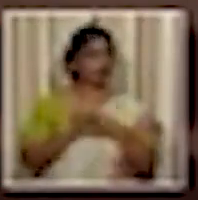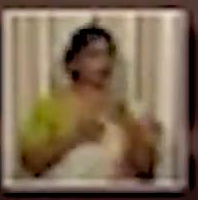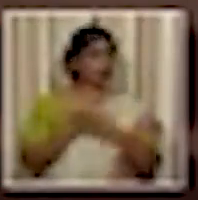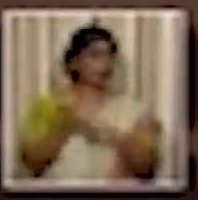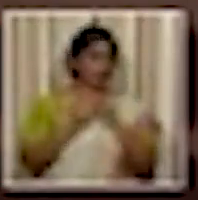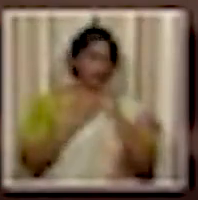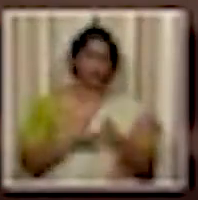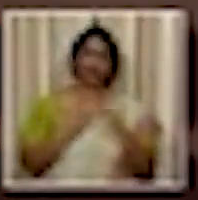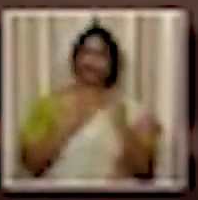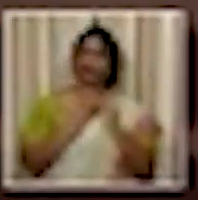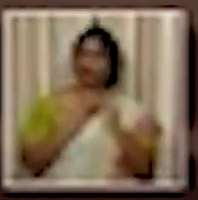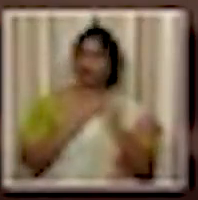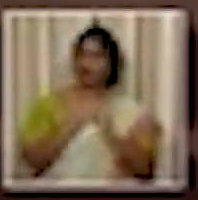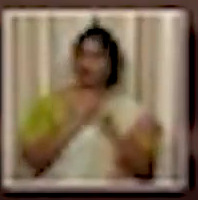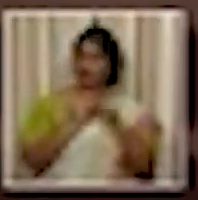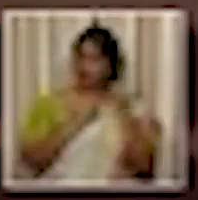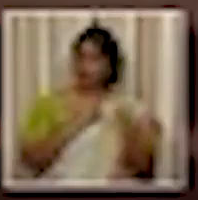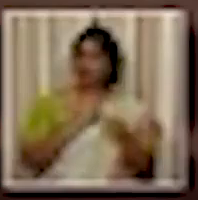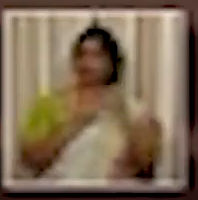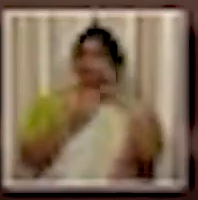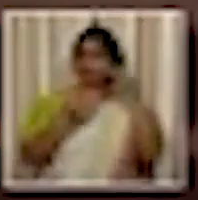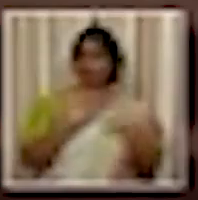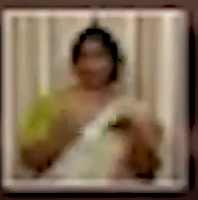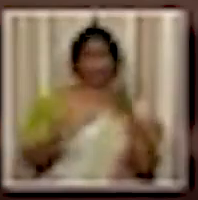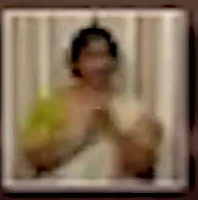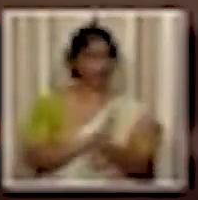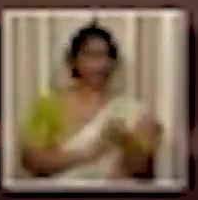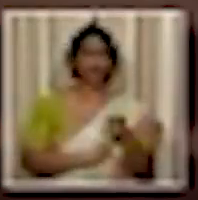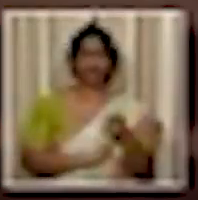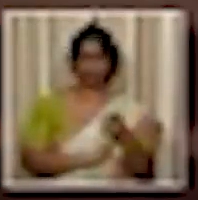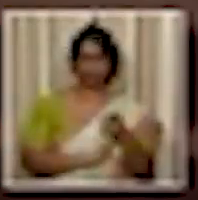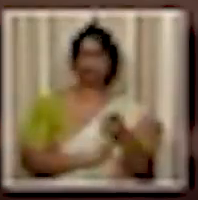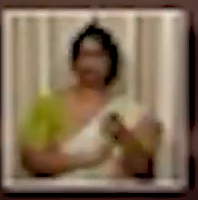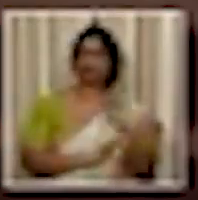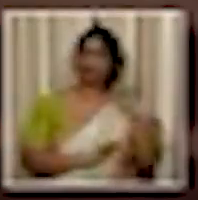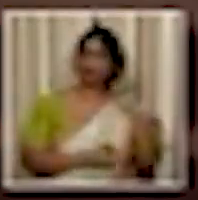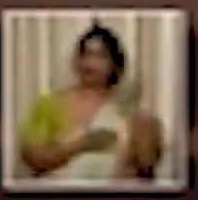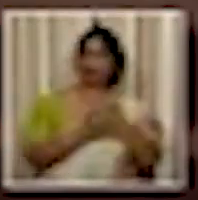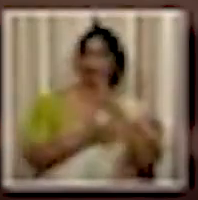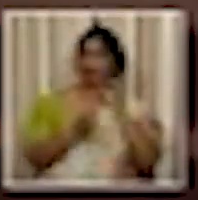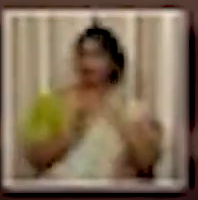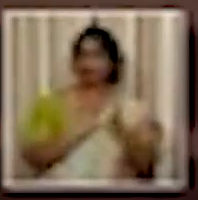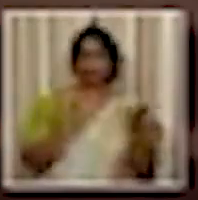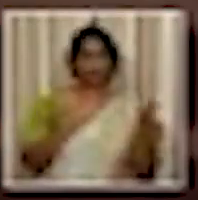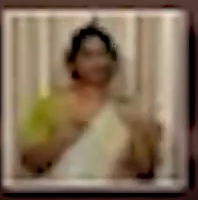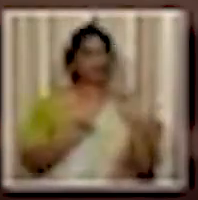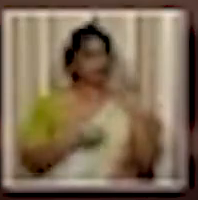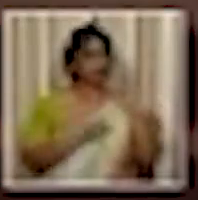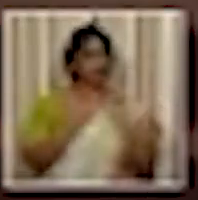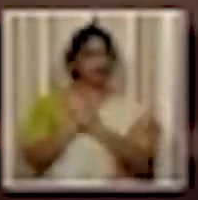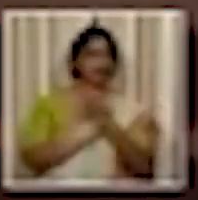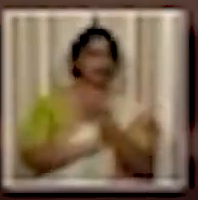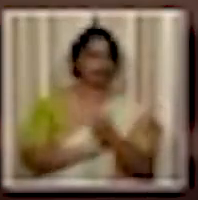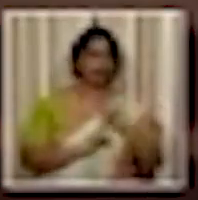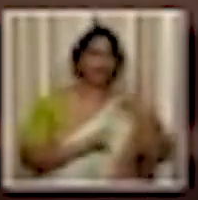අනුව නිවාස ණය ලබා දීම අවිධිමත් සිදු වෙලා තියෙනවා. සමහර අයගේ ලිපිණයක්වත් නැහැ, සමහර අය ණය අරන්